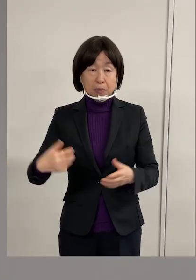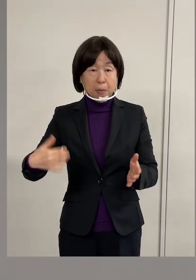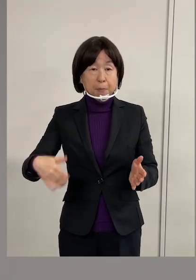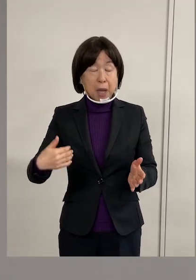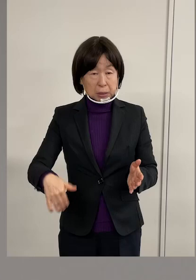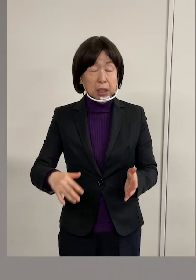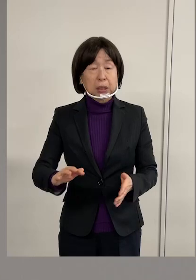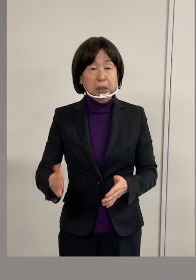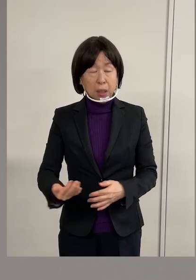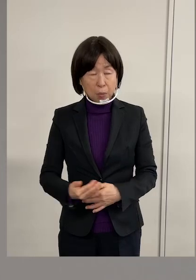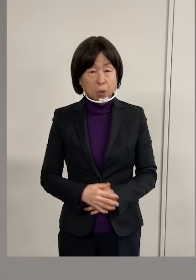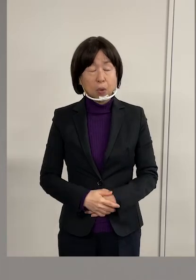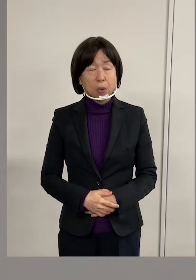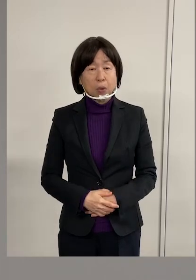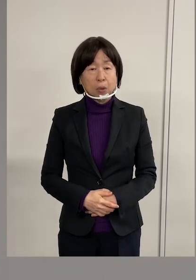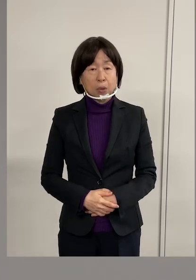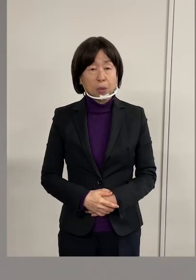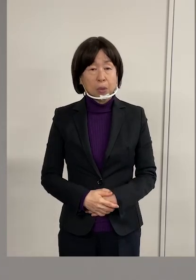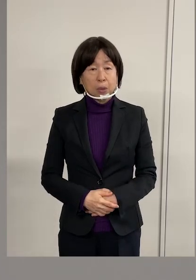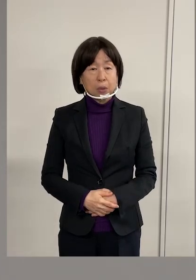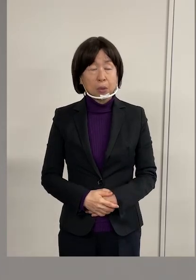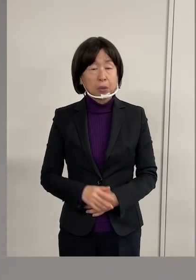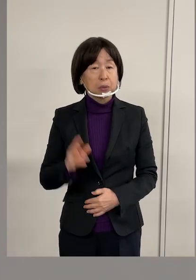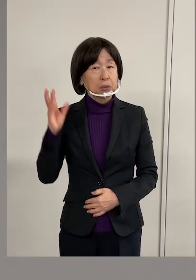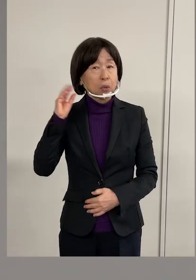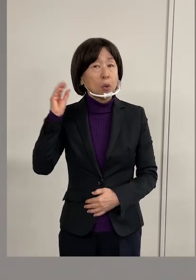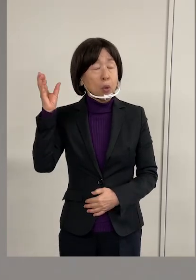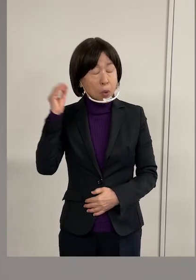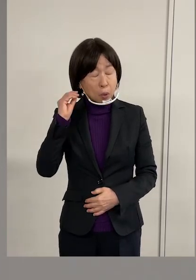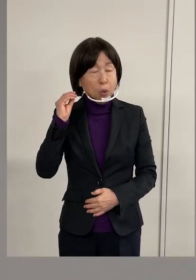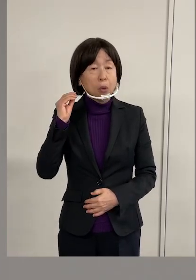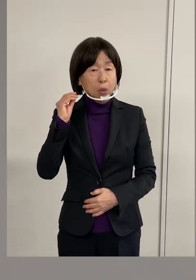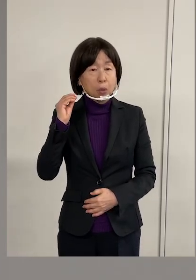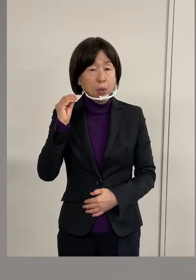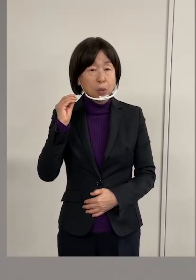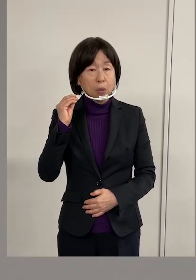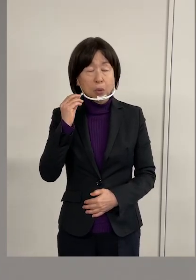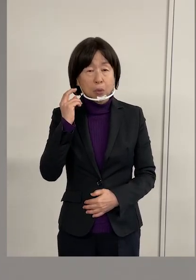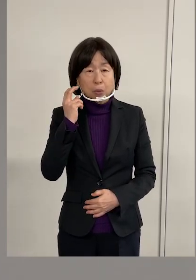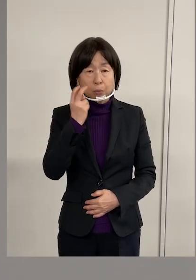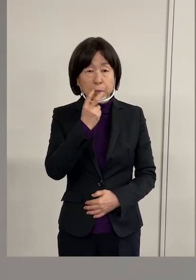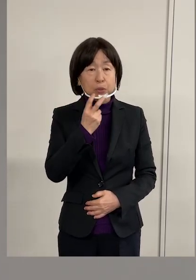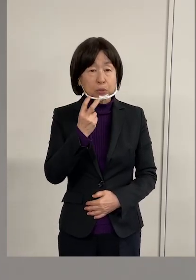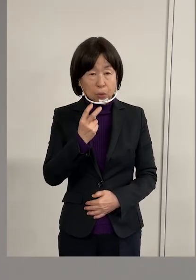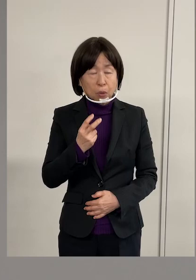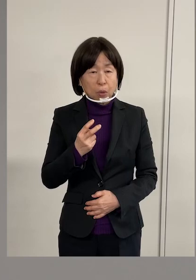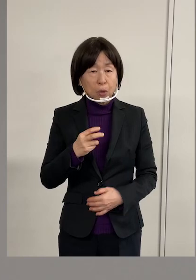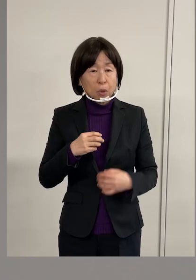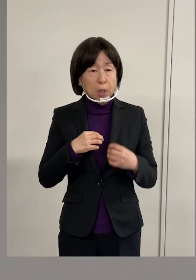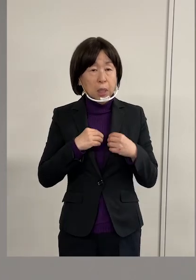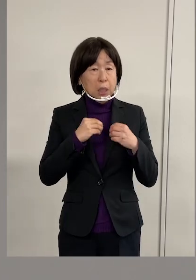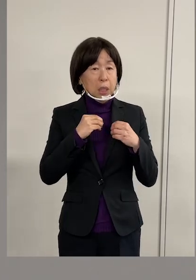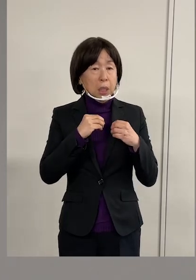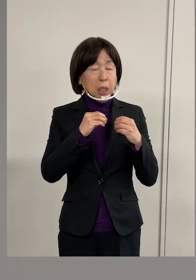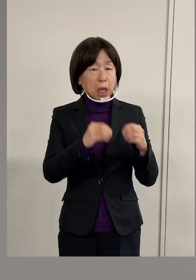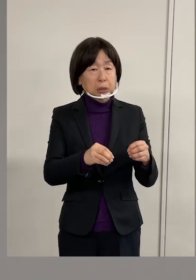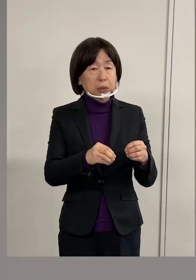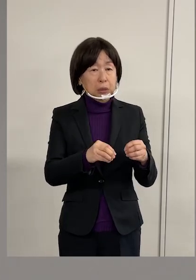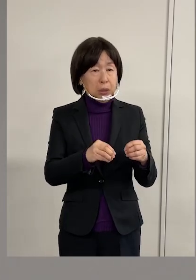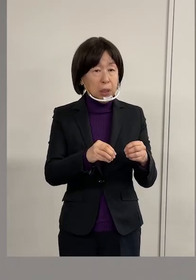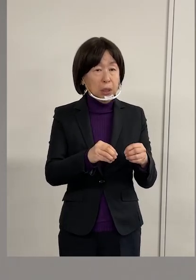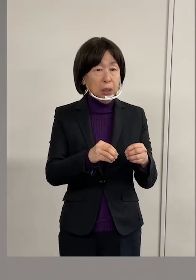それぞれの報道の情報ではですね、これ感染症部会、厚生労働省